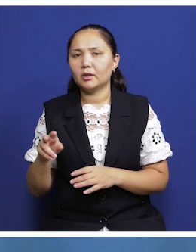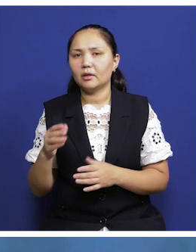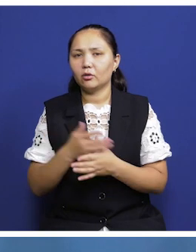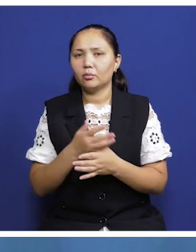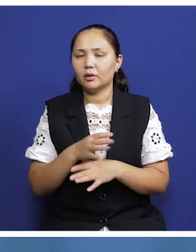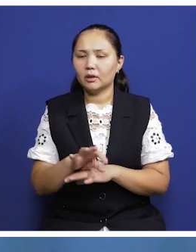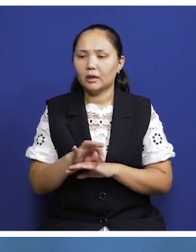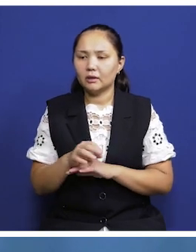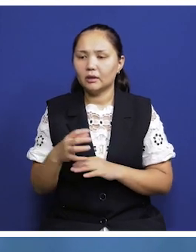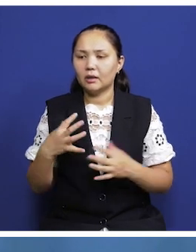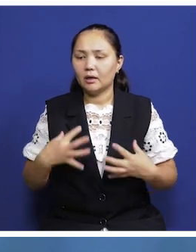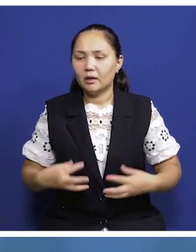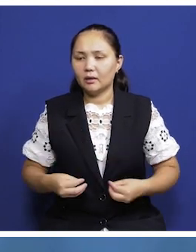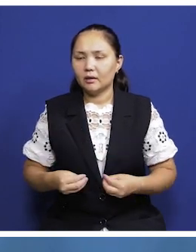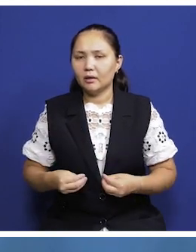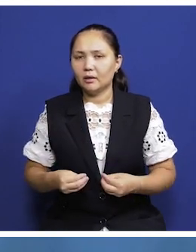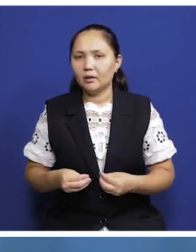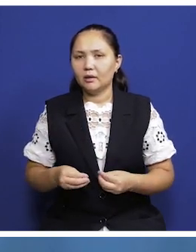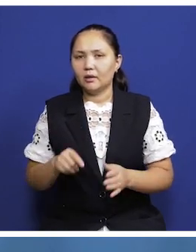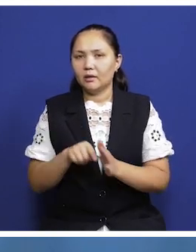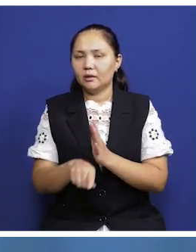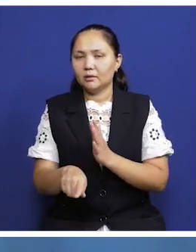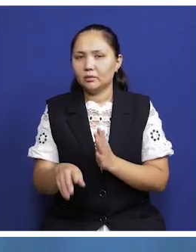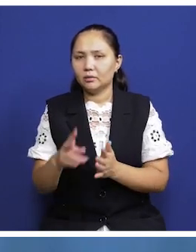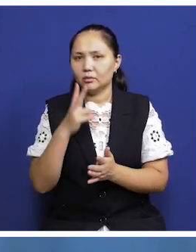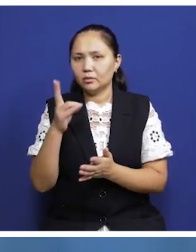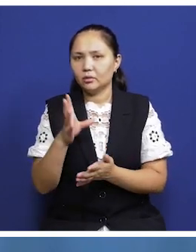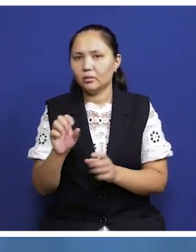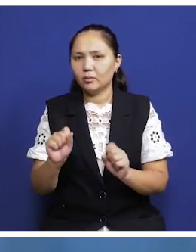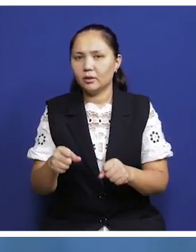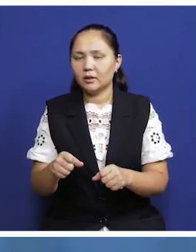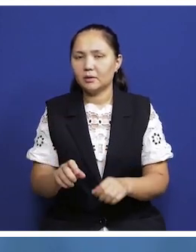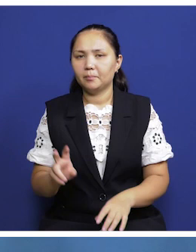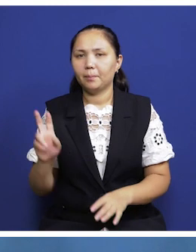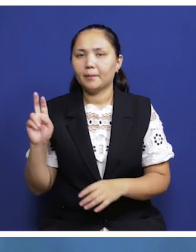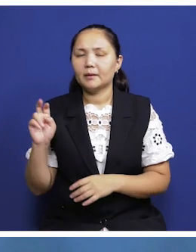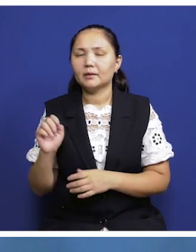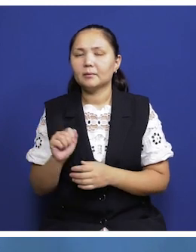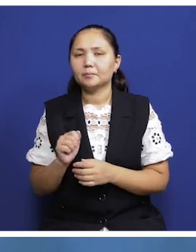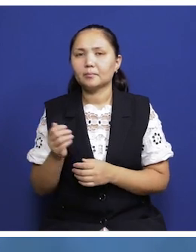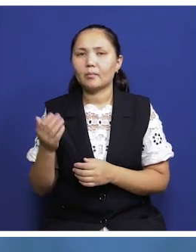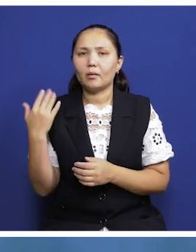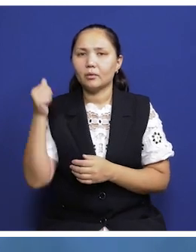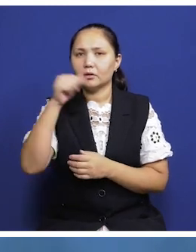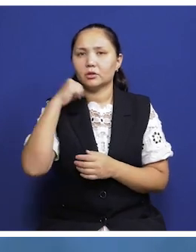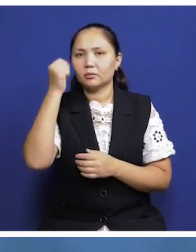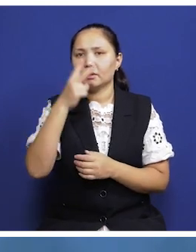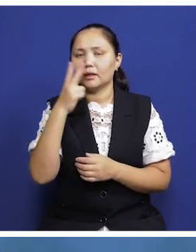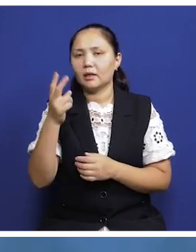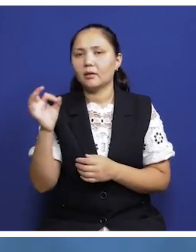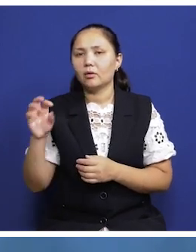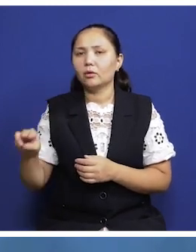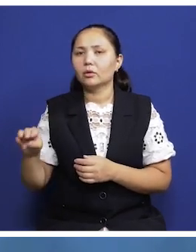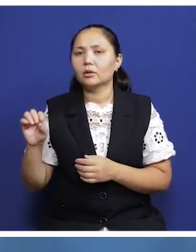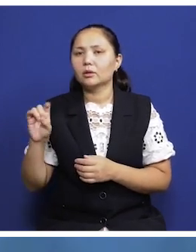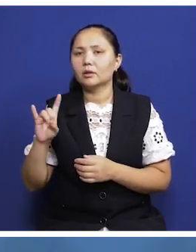алушы азаматтарымыз төмендеп отыр. Солай ма, Сапрауна? Иә, былтырғы жылмен салыстырғанда бізде Отырар ауданында